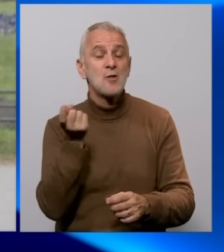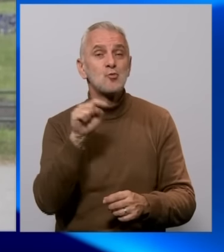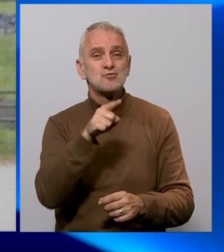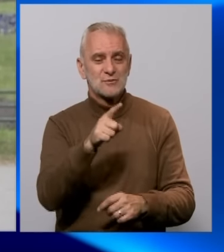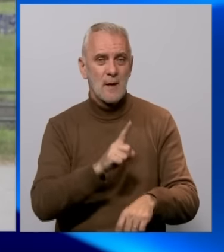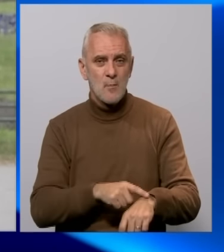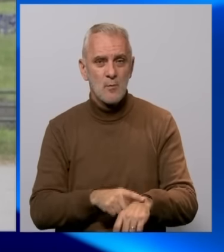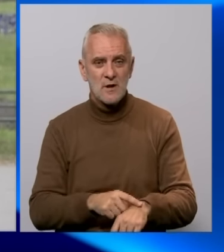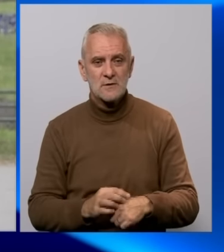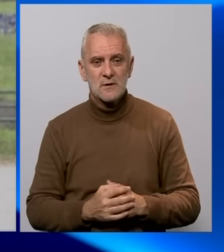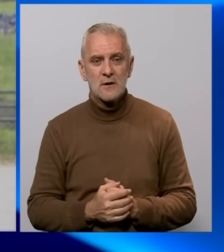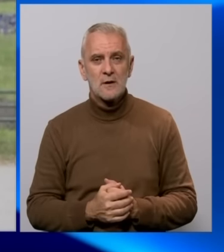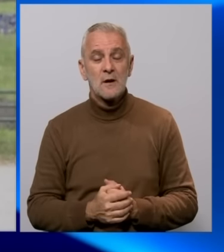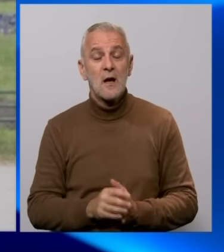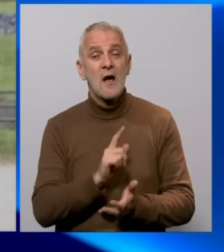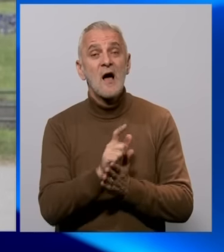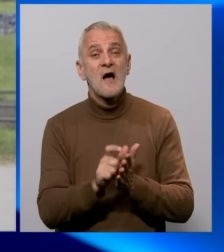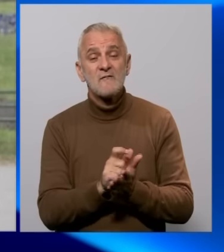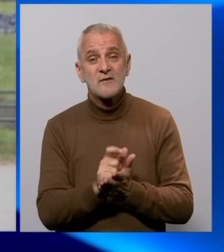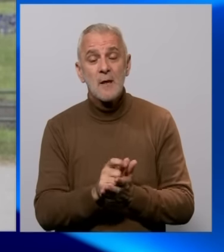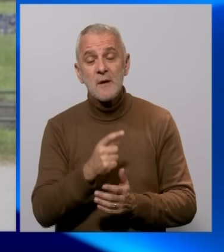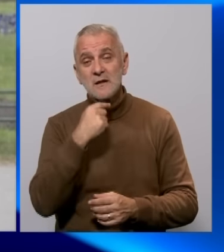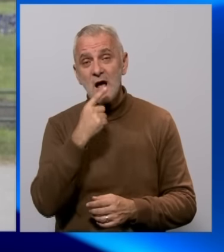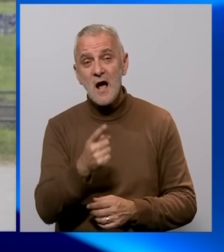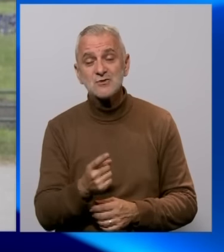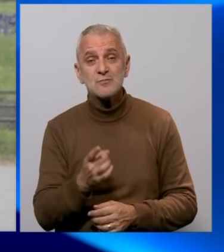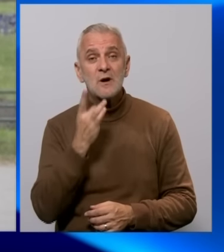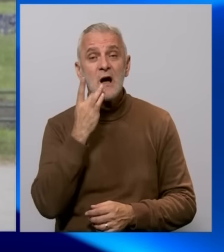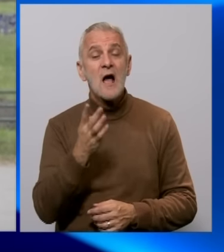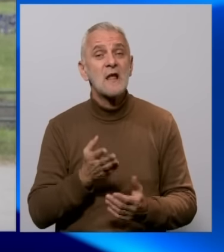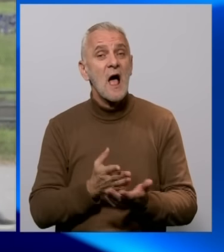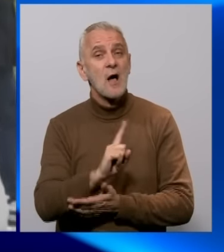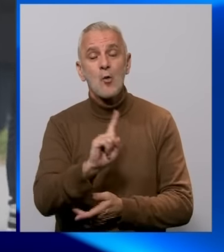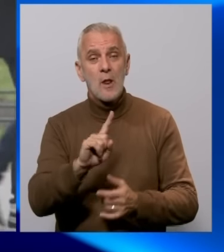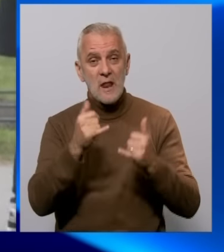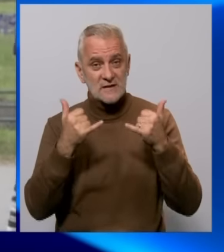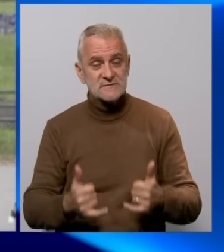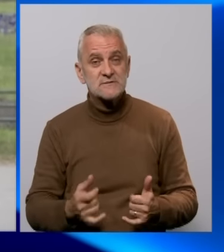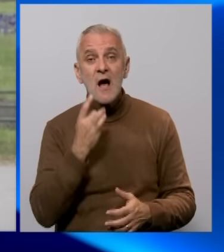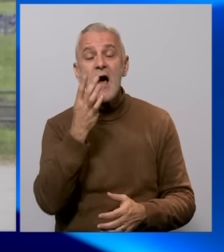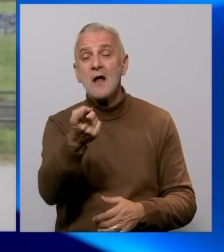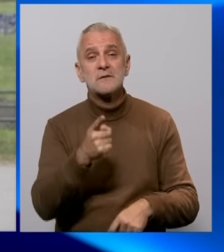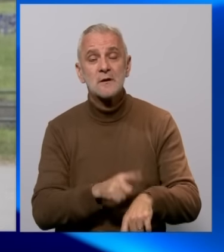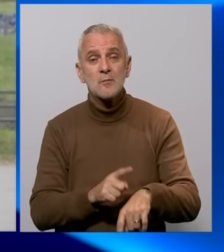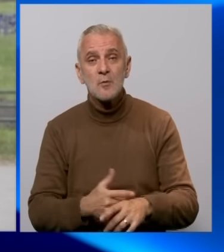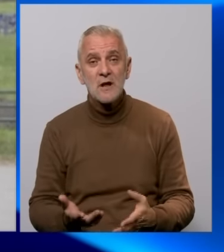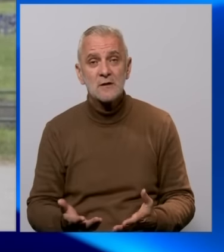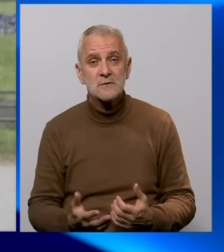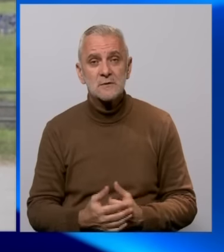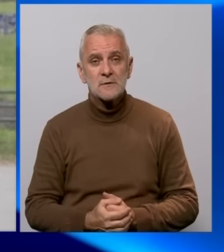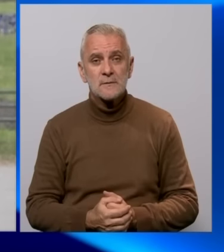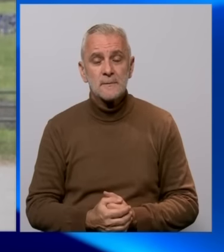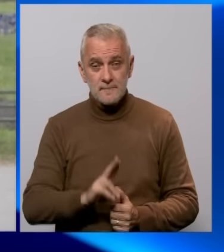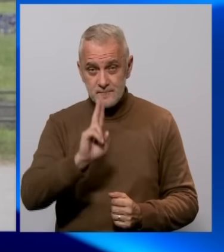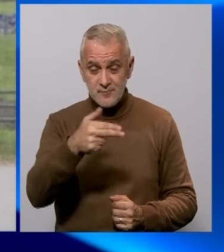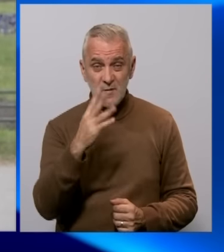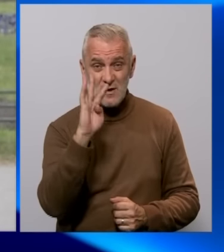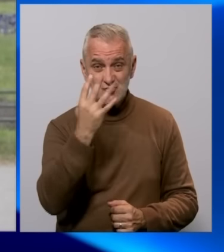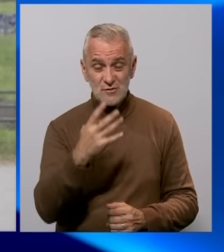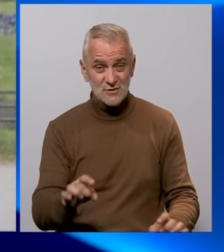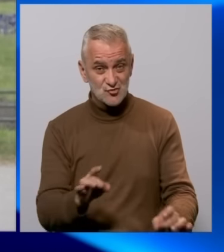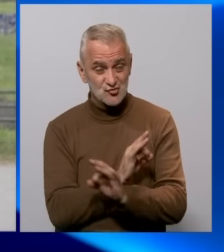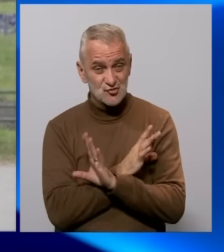trenutak. Vreme je da kažemo, kad ako ne sad, kad je taj trenutak? Imamo 14